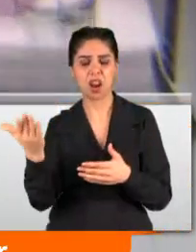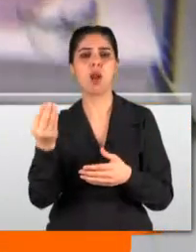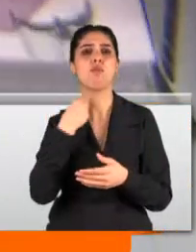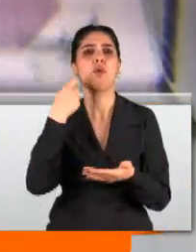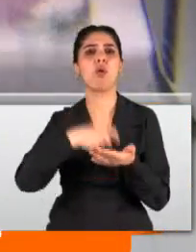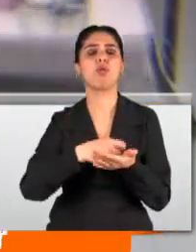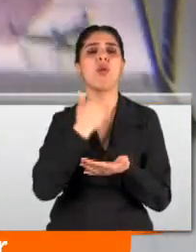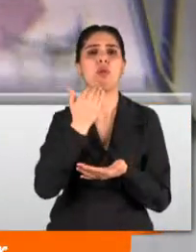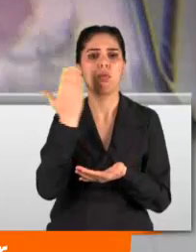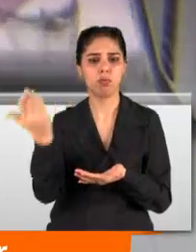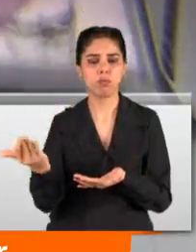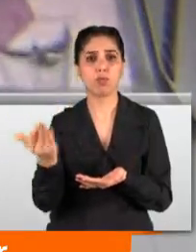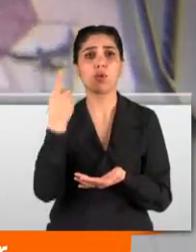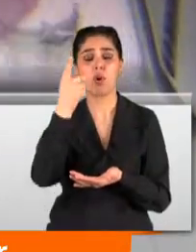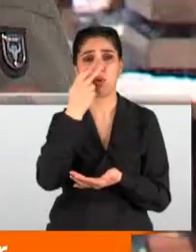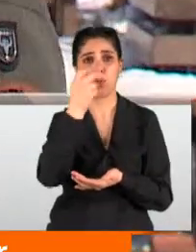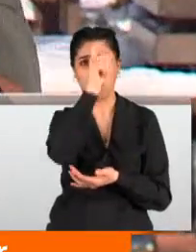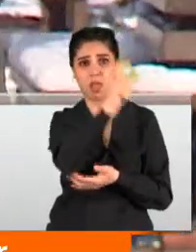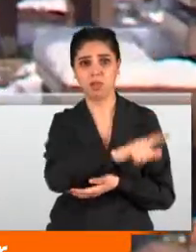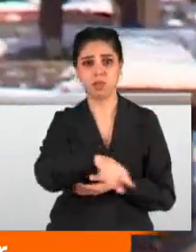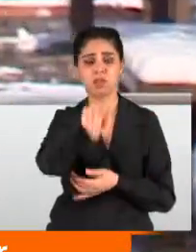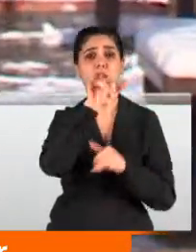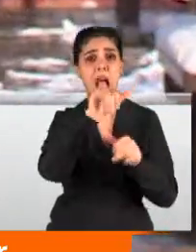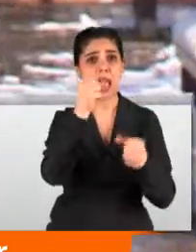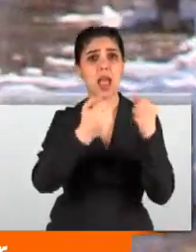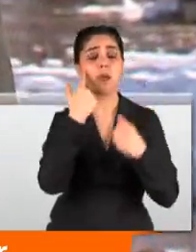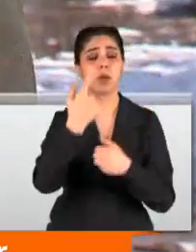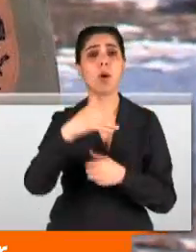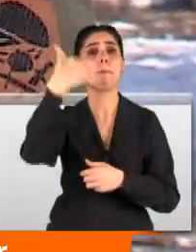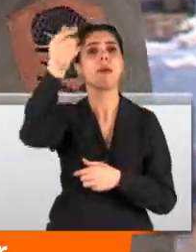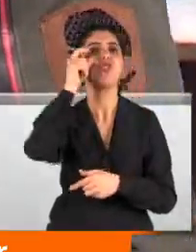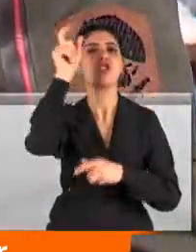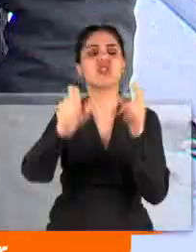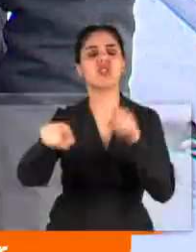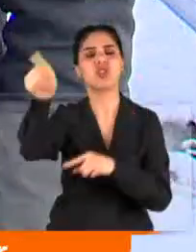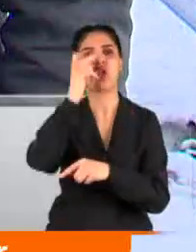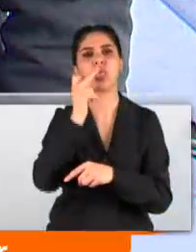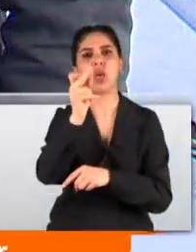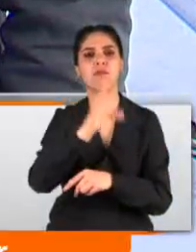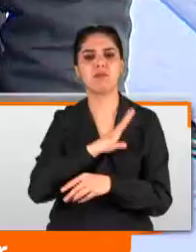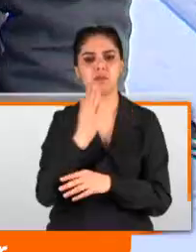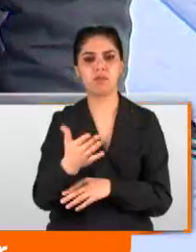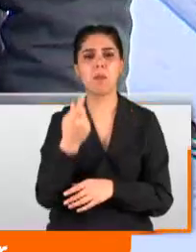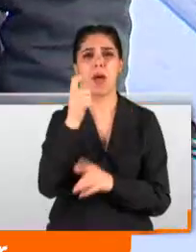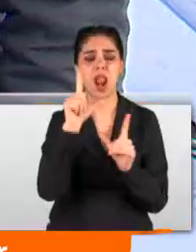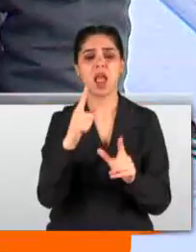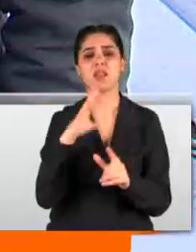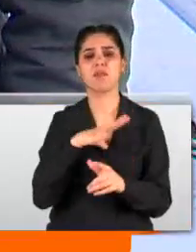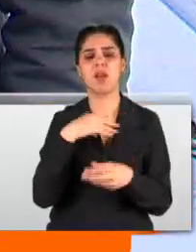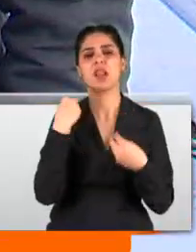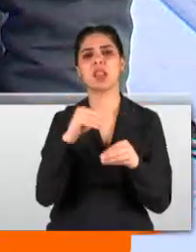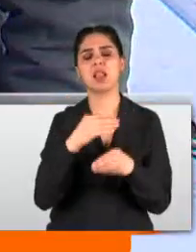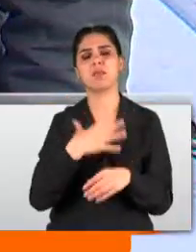borcunu ödeyemedi. Üstelik o dolandırıcılar aynı araçla başkalarını da tuzağına düşürdü. Nakite ihtiyacımız vardı, ondan dolayı